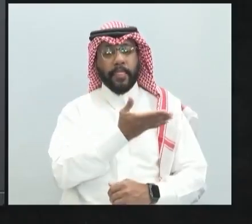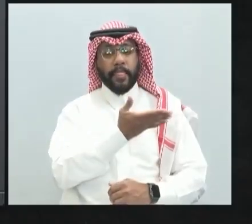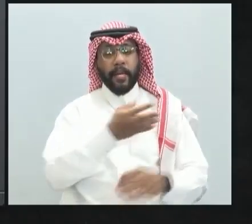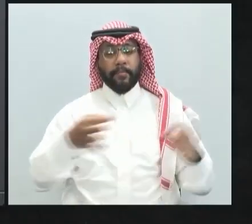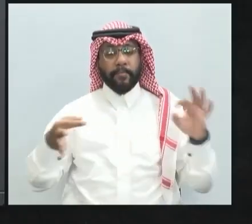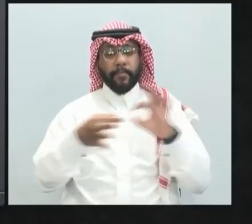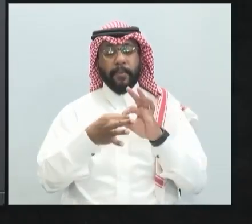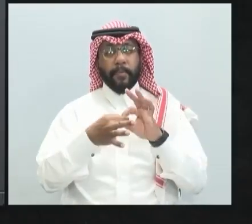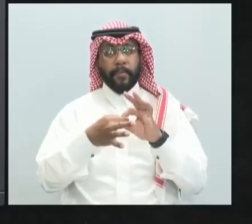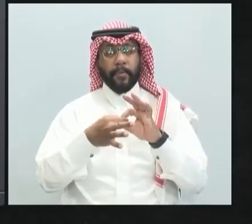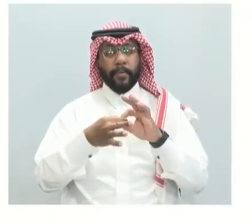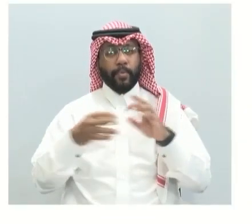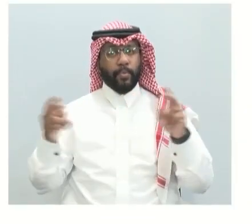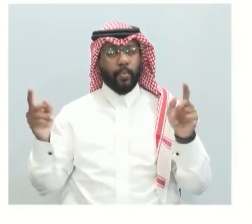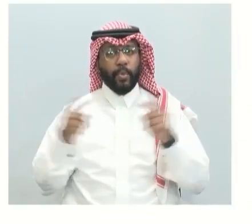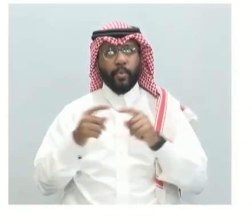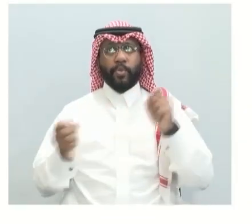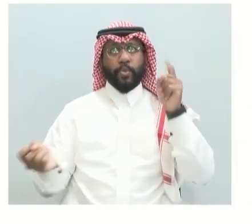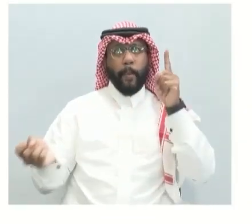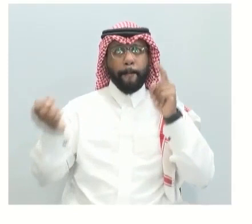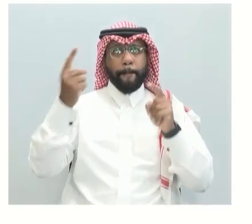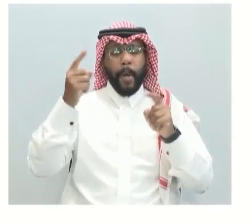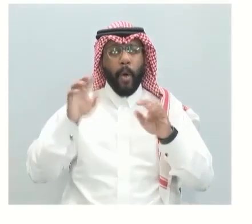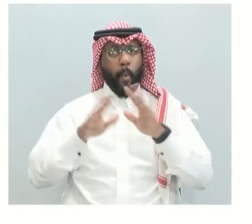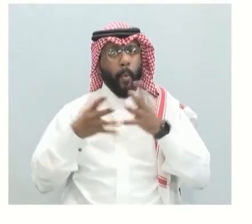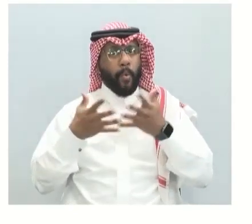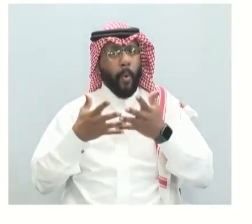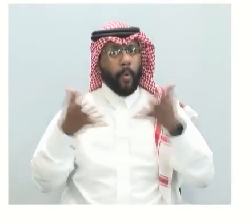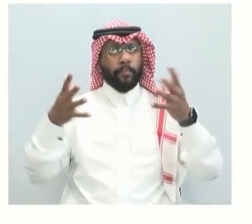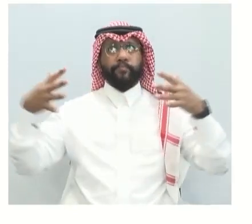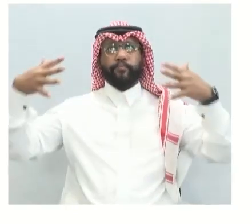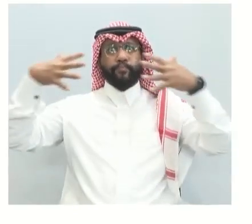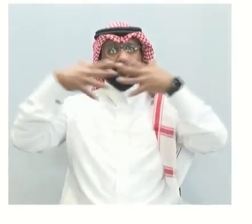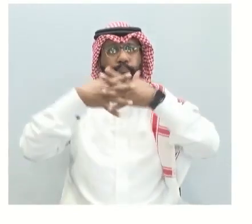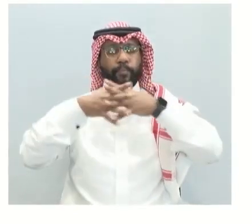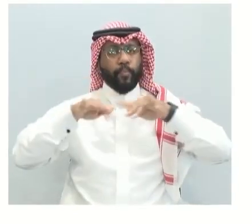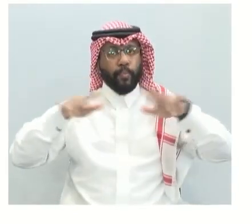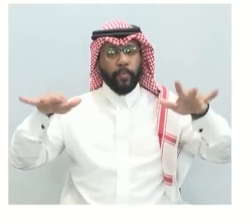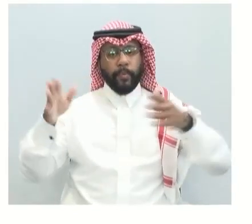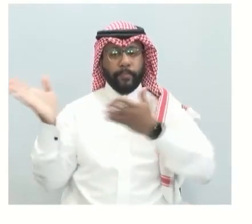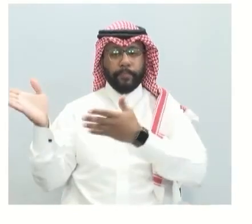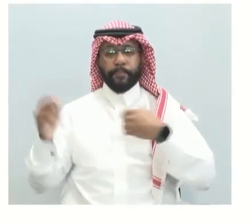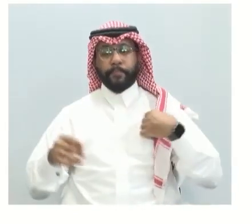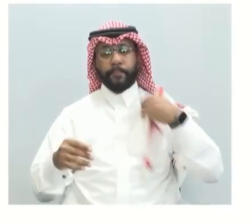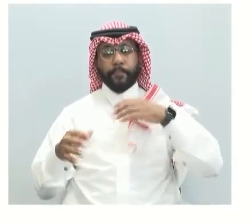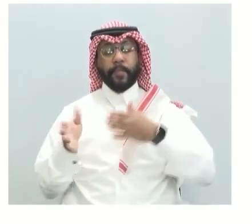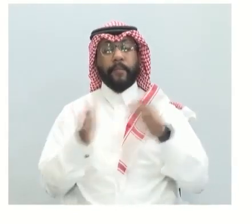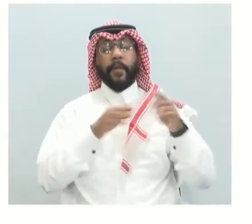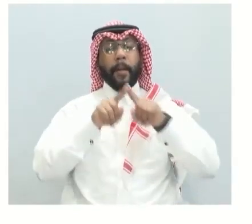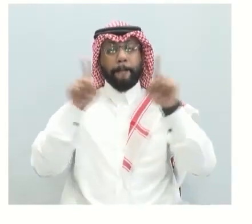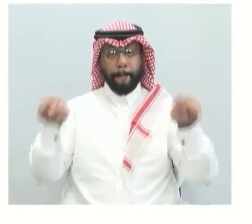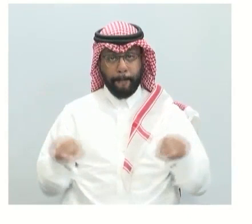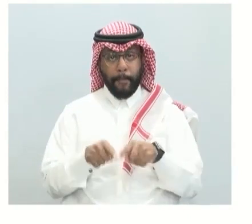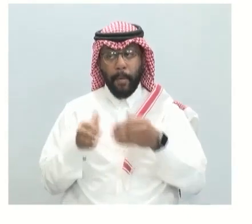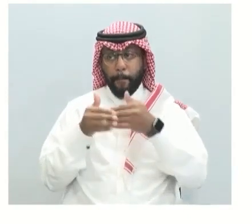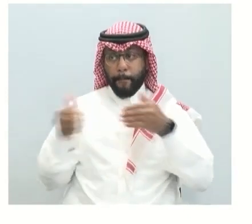احسنتم تعتبر شبكه حاسب موسعه او الوايد اريه نتورك هل الاجهزه بعيده عن بعضها